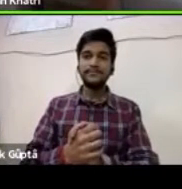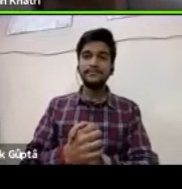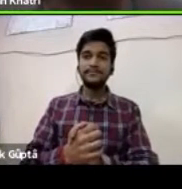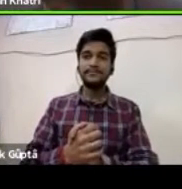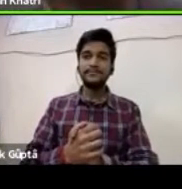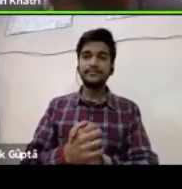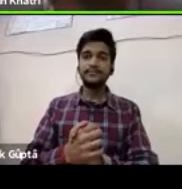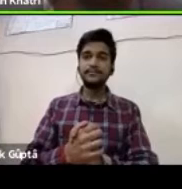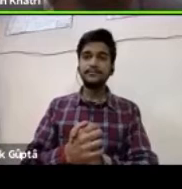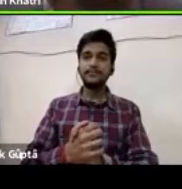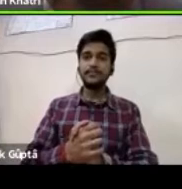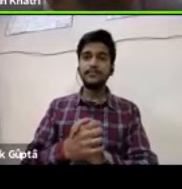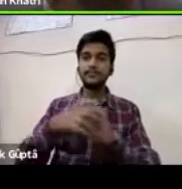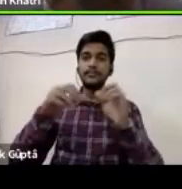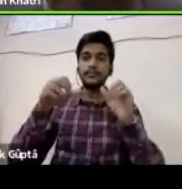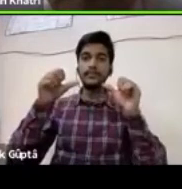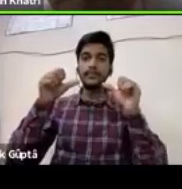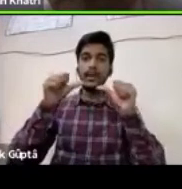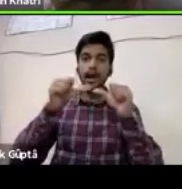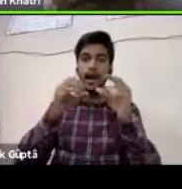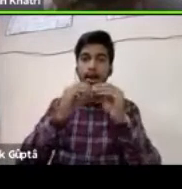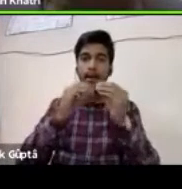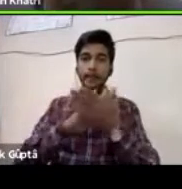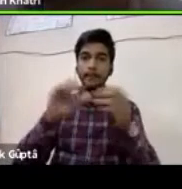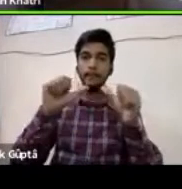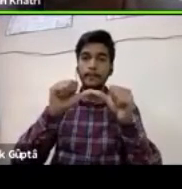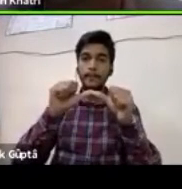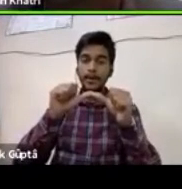आभा क्षेत्रपाल, प्लीज।